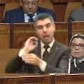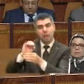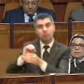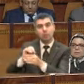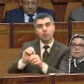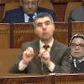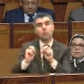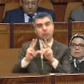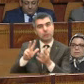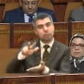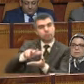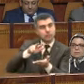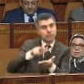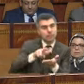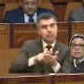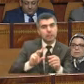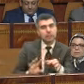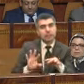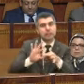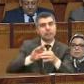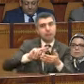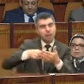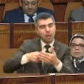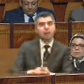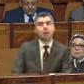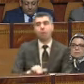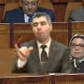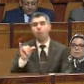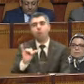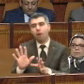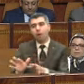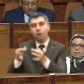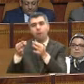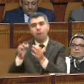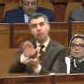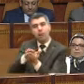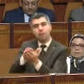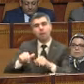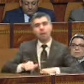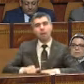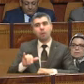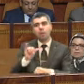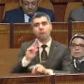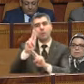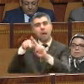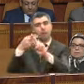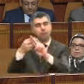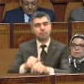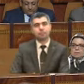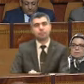صدقوا على هالاتفاقية وما عرفناش لحد الآن بقات في الوزارة، ما عرفنا بينكم تجاوبونا السيد الوزير. وكاين